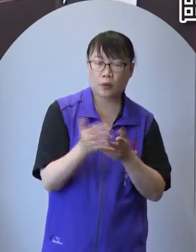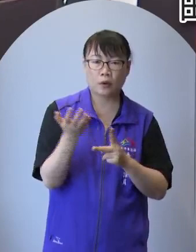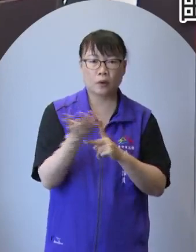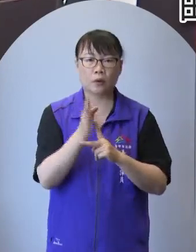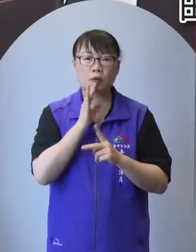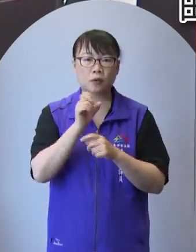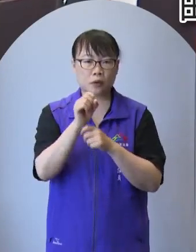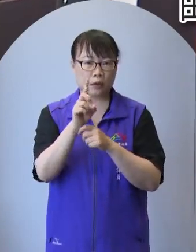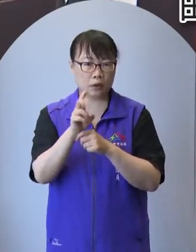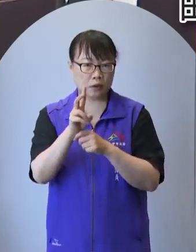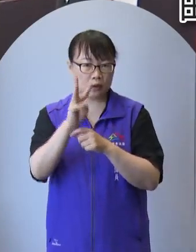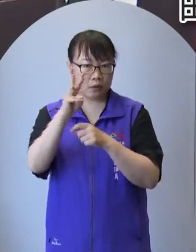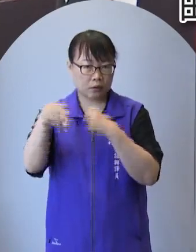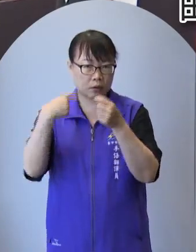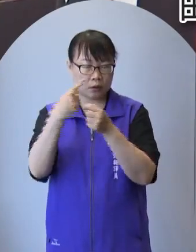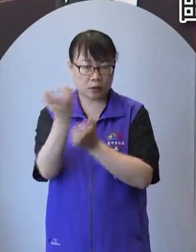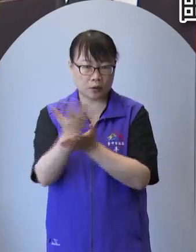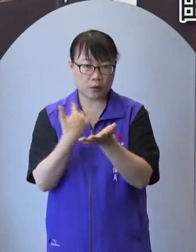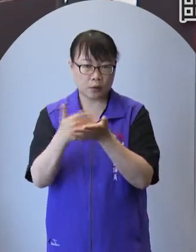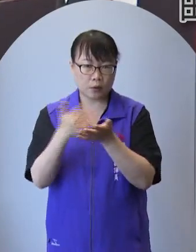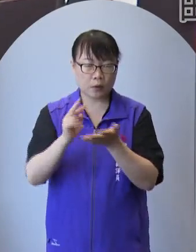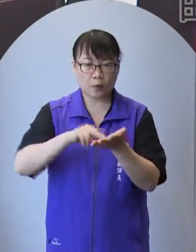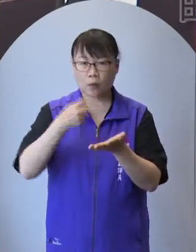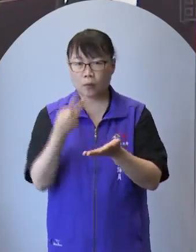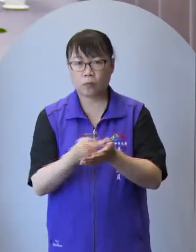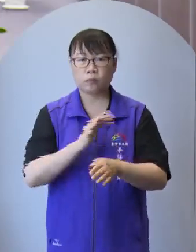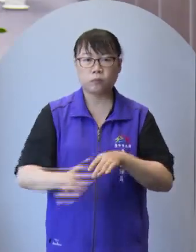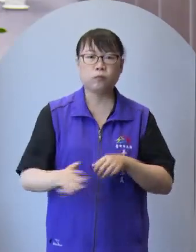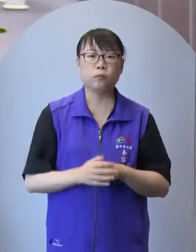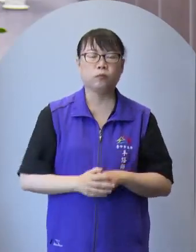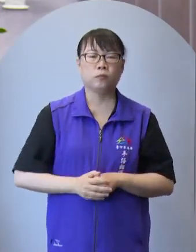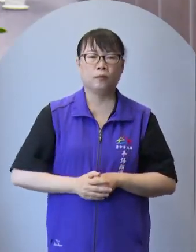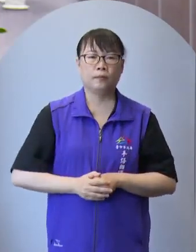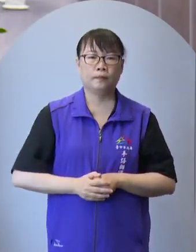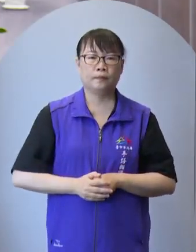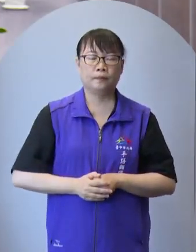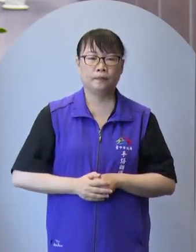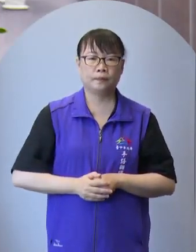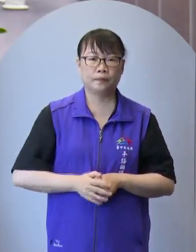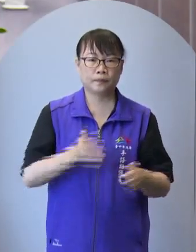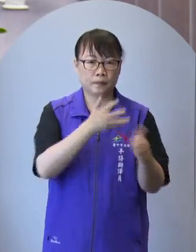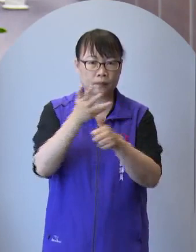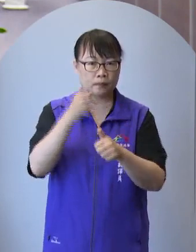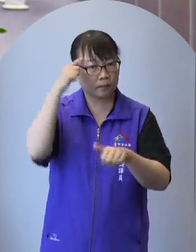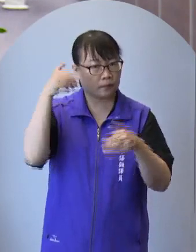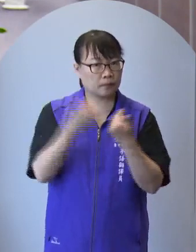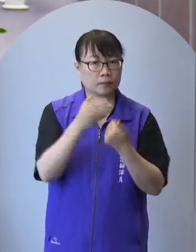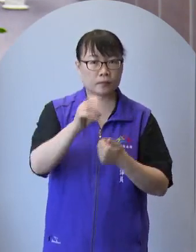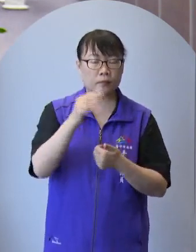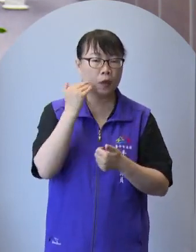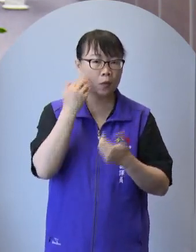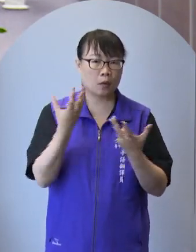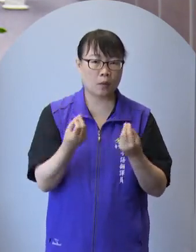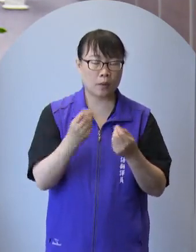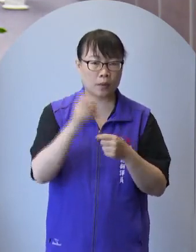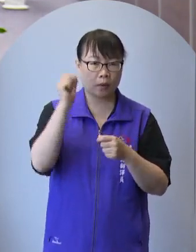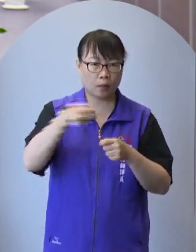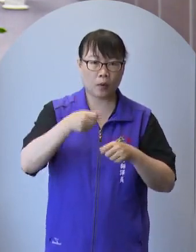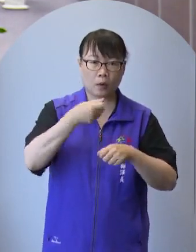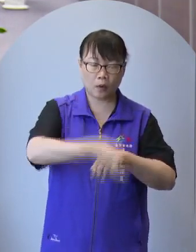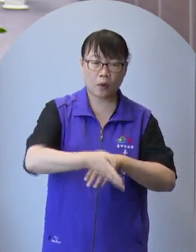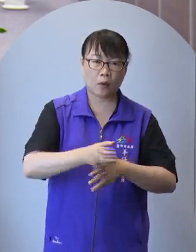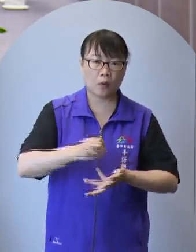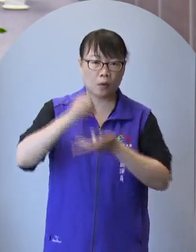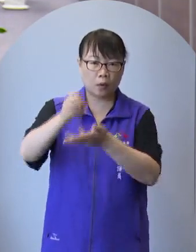113年的年度预算啊，来办理相关的转正。以上报告。 好，请问大家有没有意见？如果没有意见的话，我们通